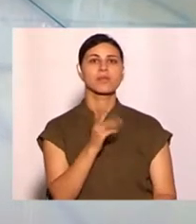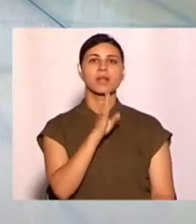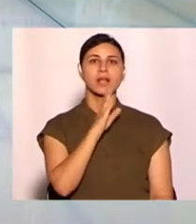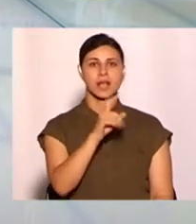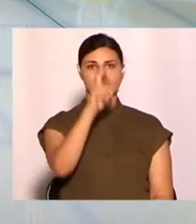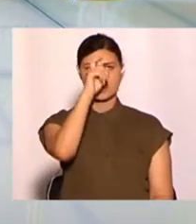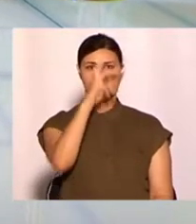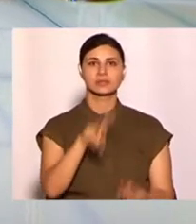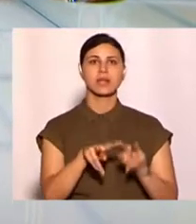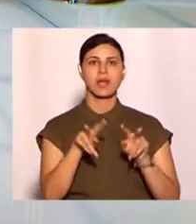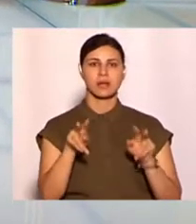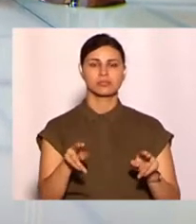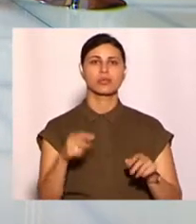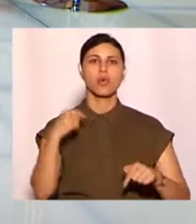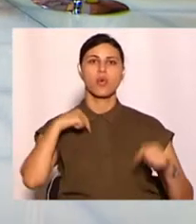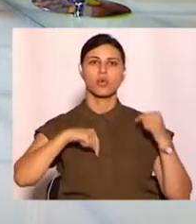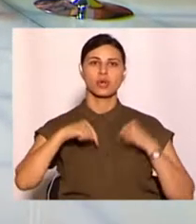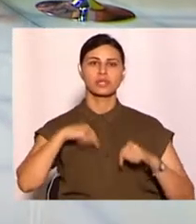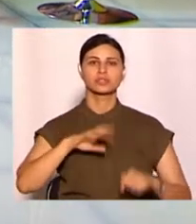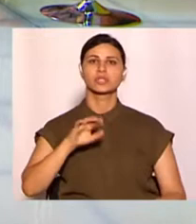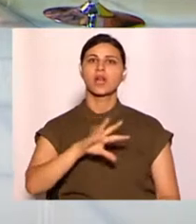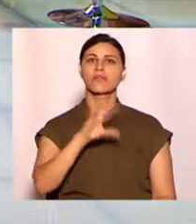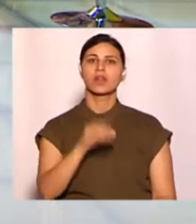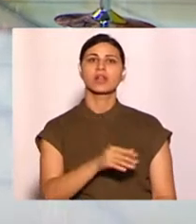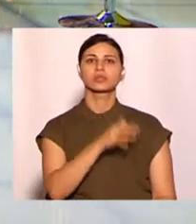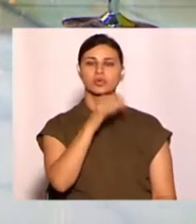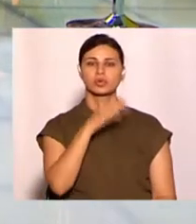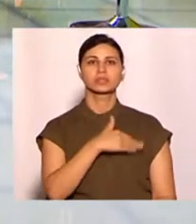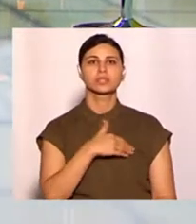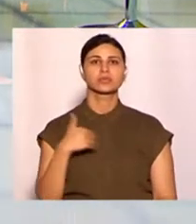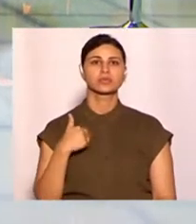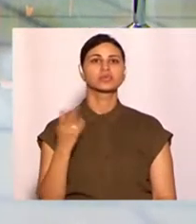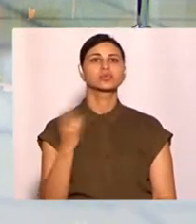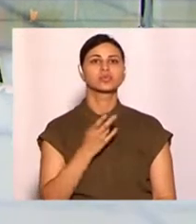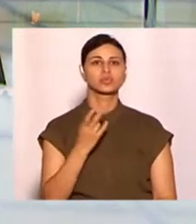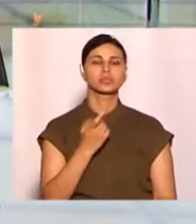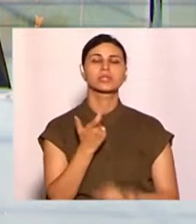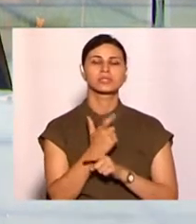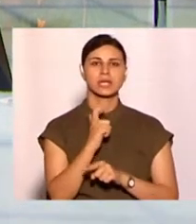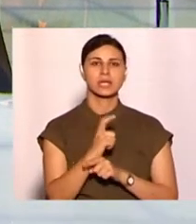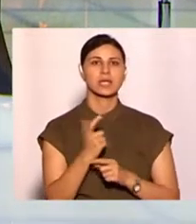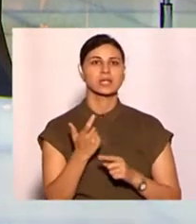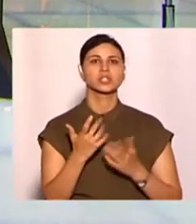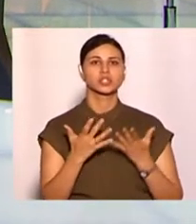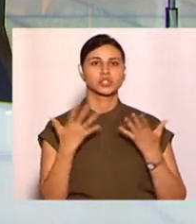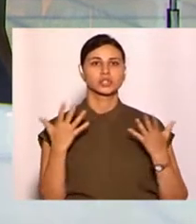სქესის ორგანიზმში და ყველა შემთხვევაში სარძევე ჯირკვალი მოითხოვს ძალიან დიდ